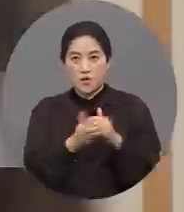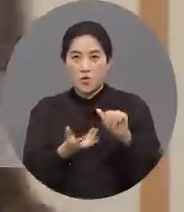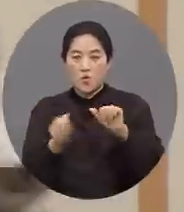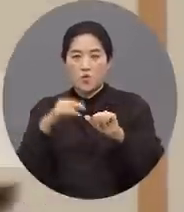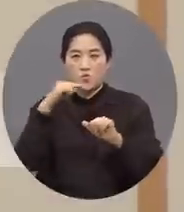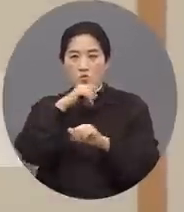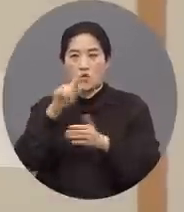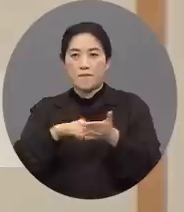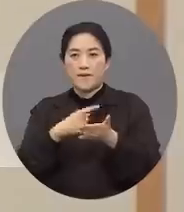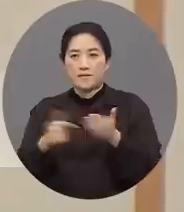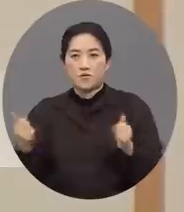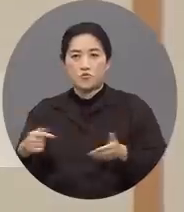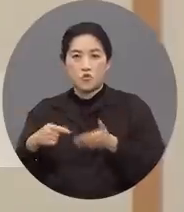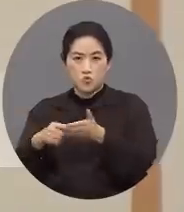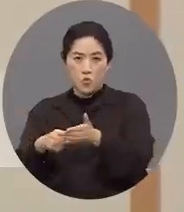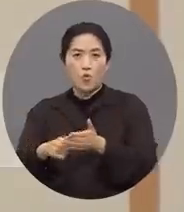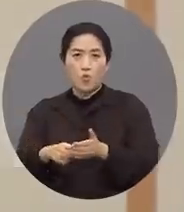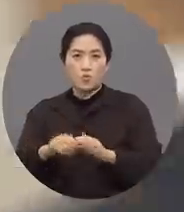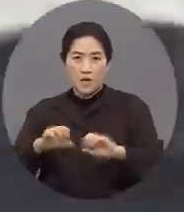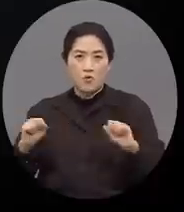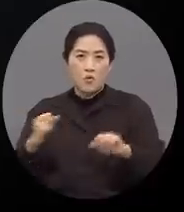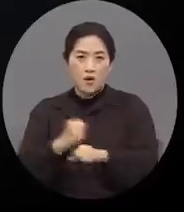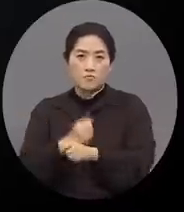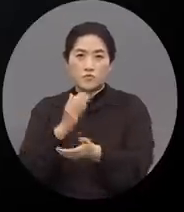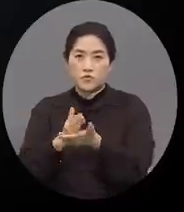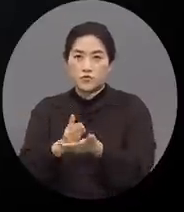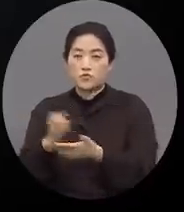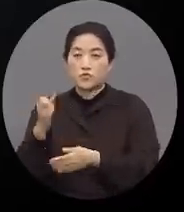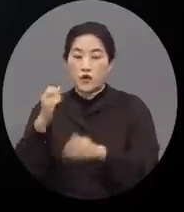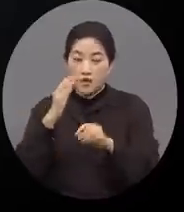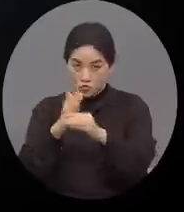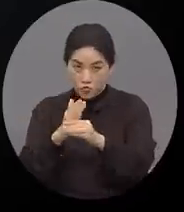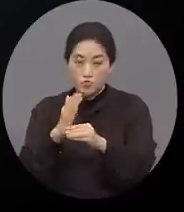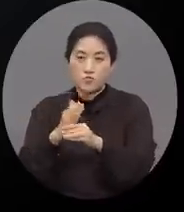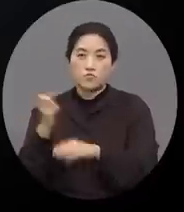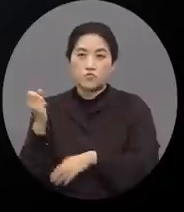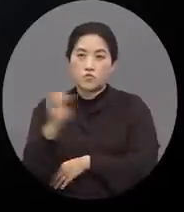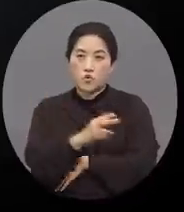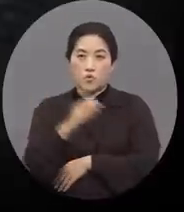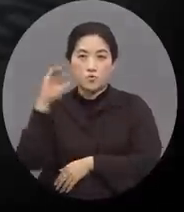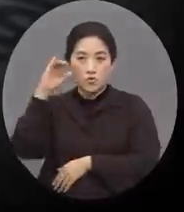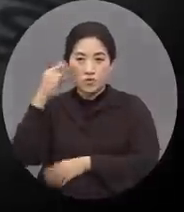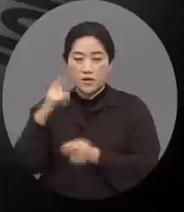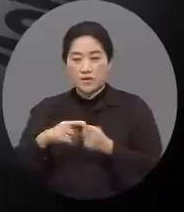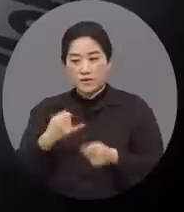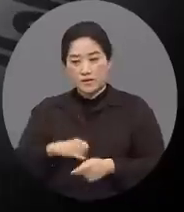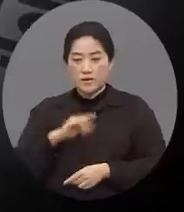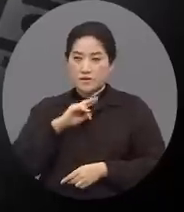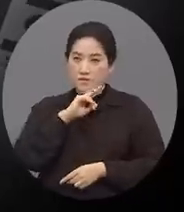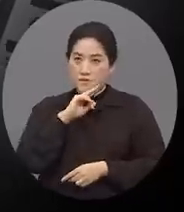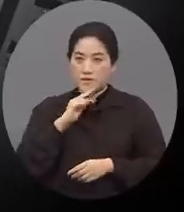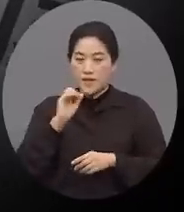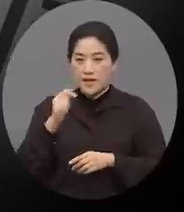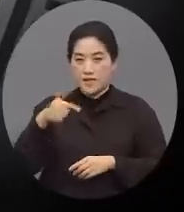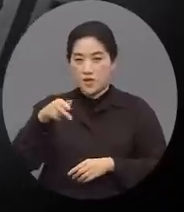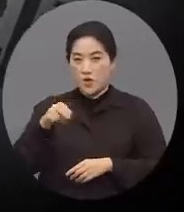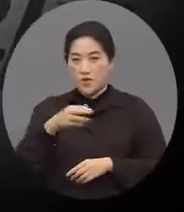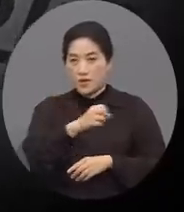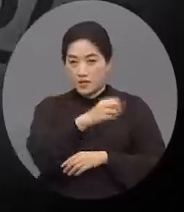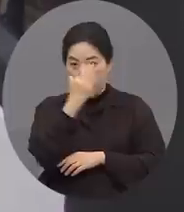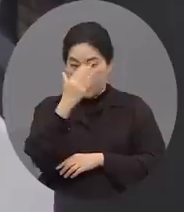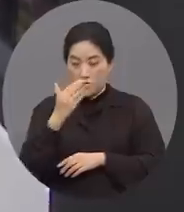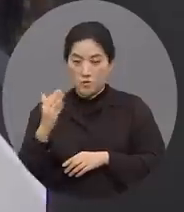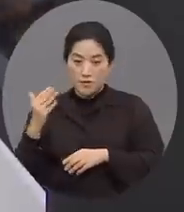원대 손해배상 소송도 진행하고 있습니다. 또 청문회 기간 딸에 대한 의혹을 제기한 한겨레신문, 장관이 된